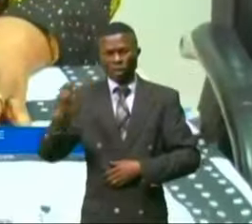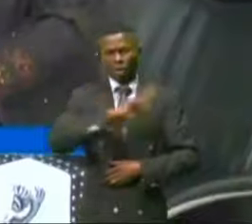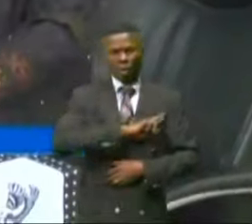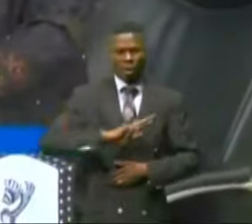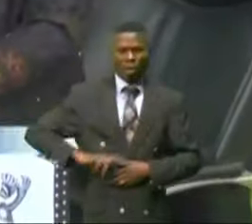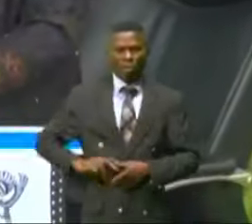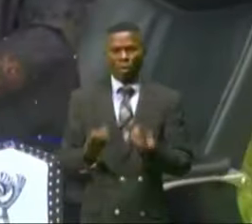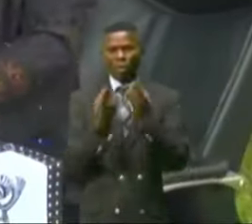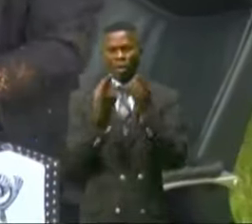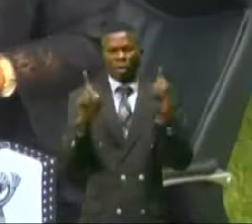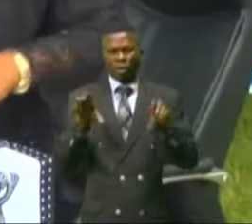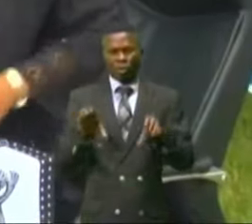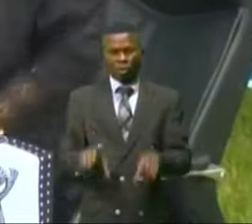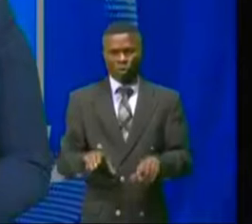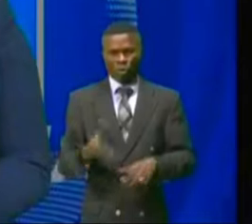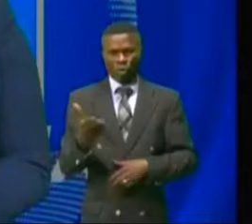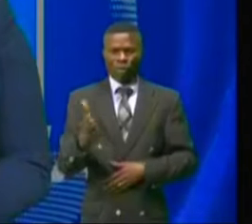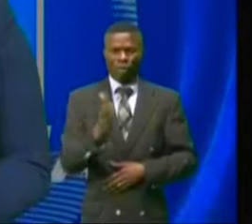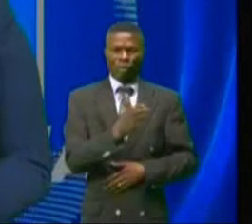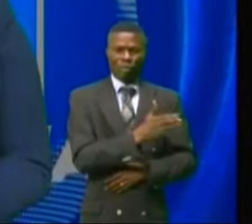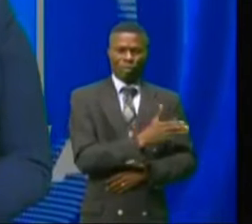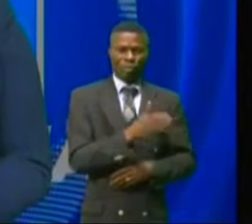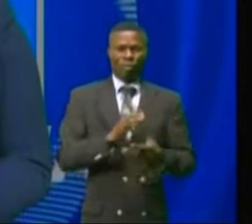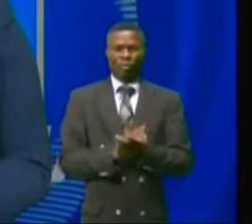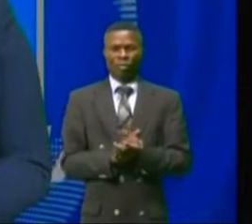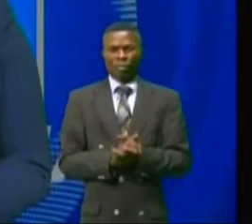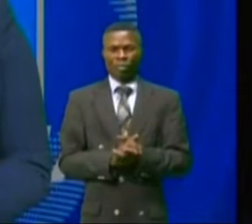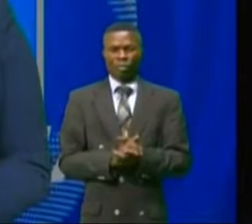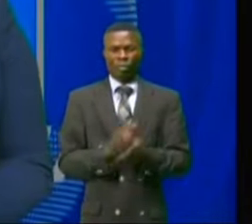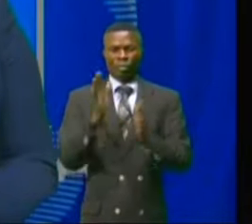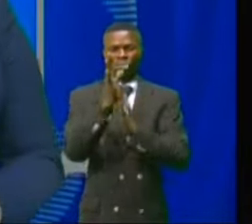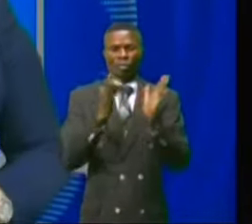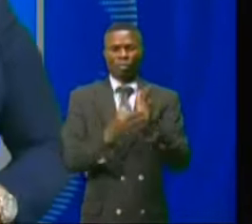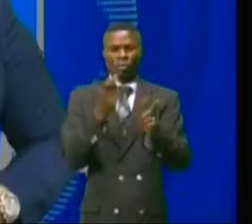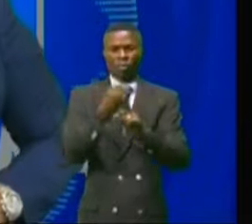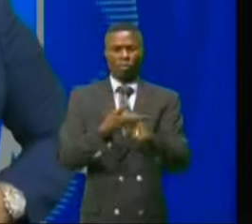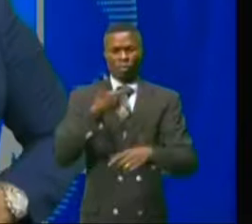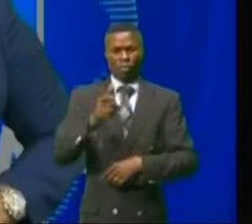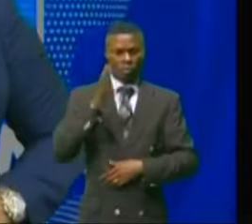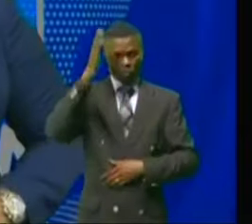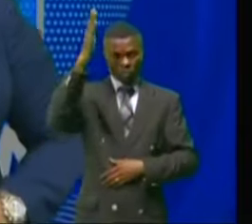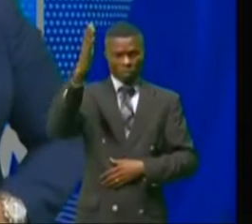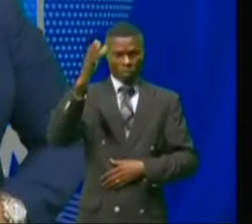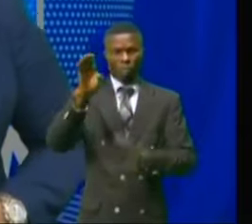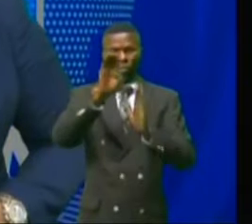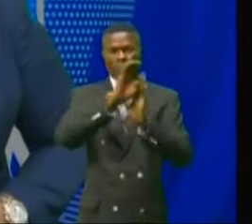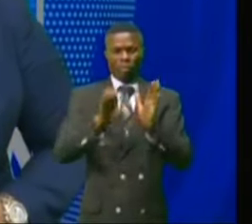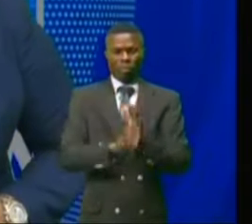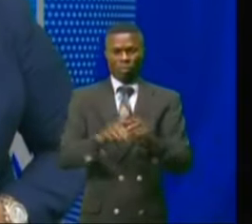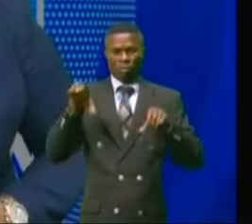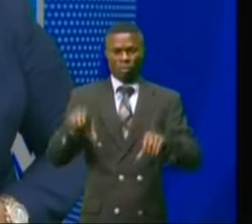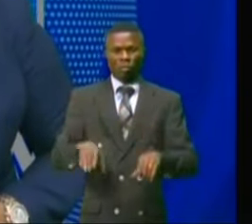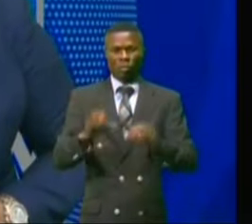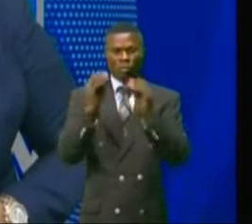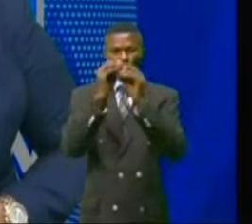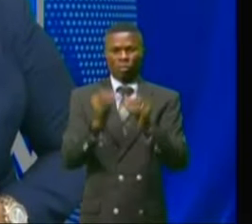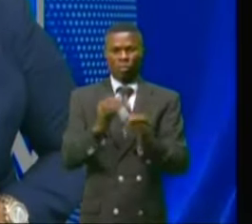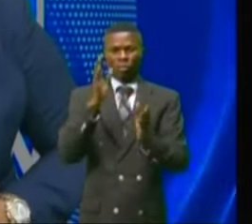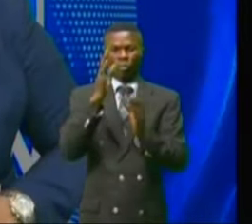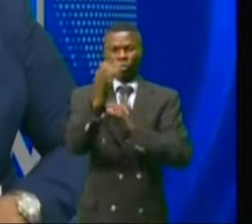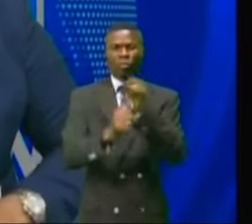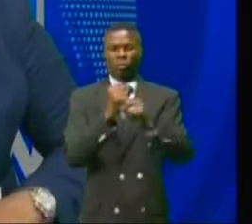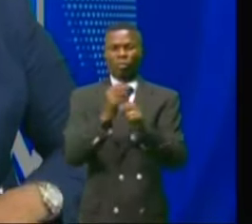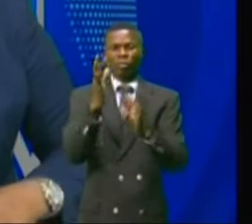République démocratique du Congo. Le 18 février prochain, la constitution de la RDC totalisera 18